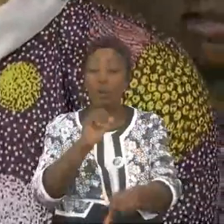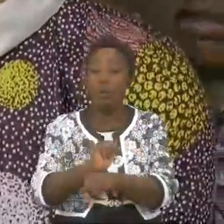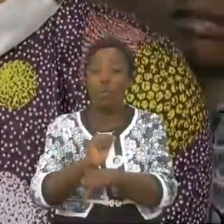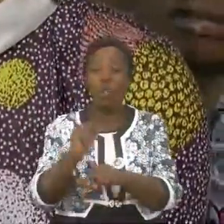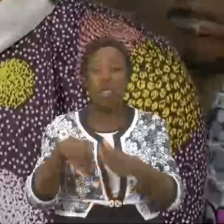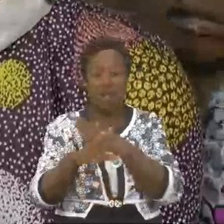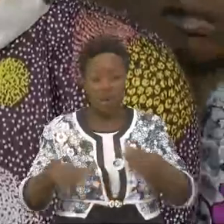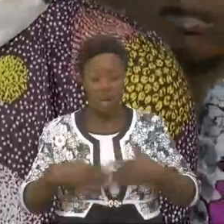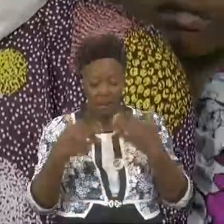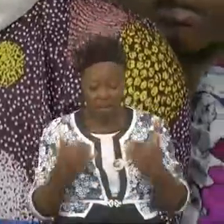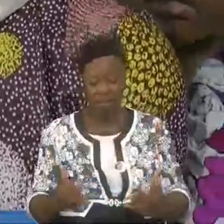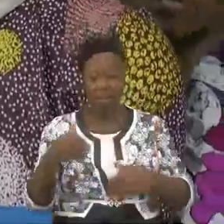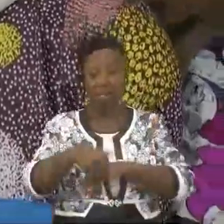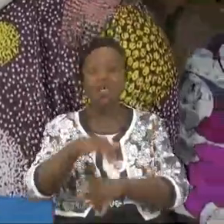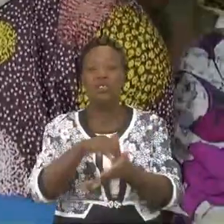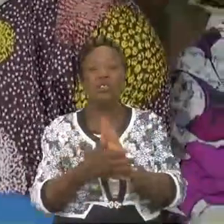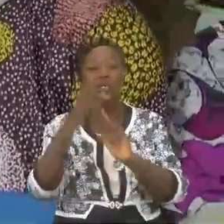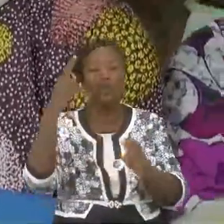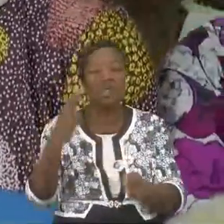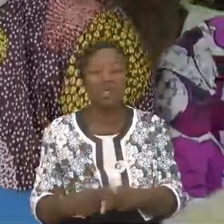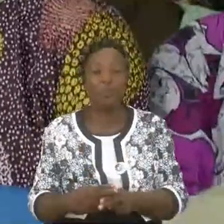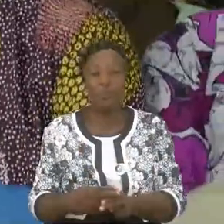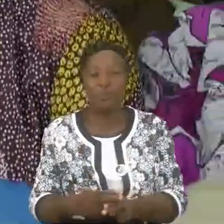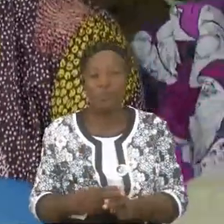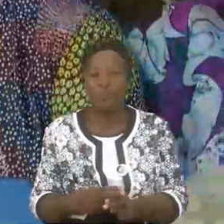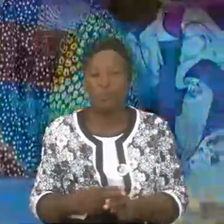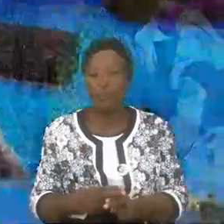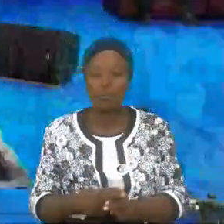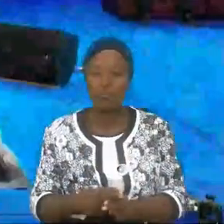l'accomplissement dans ta vie ce soir, au nom de Jésus.